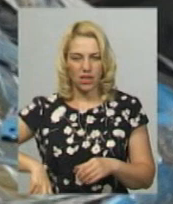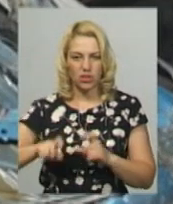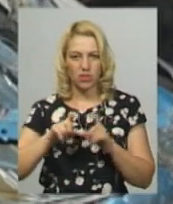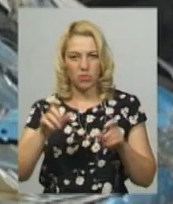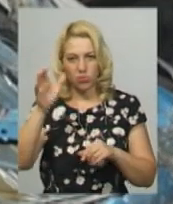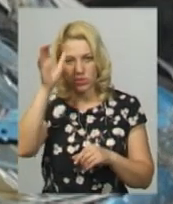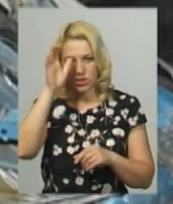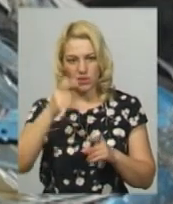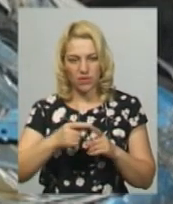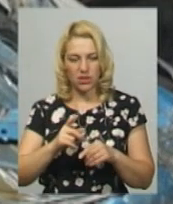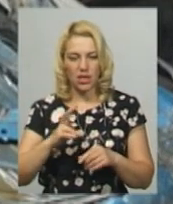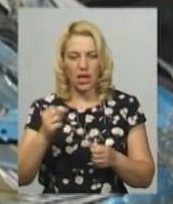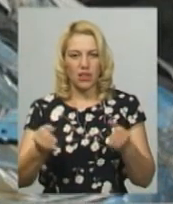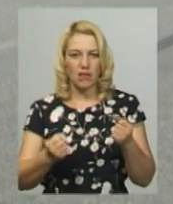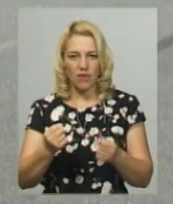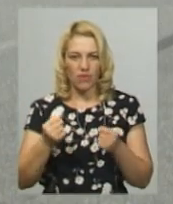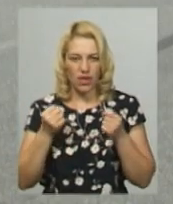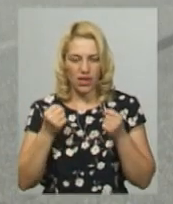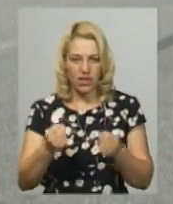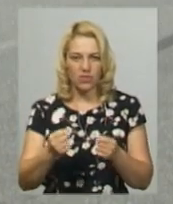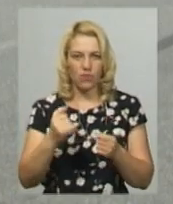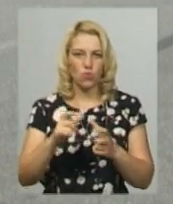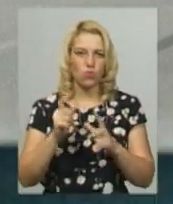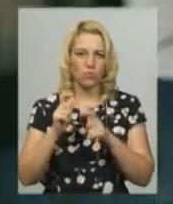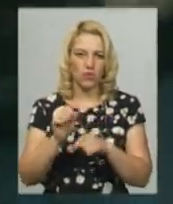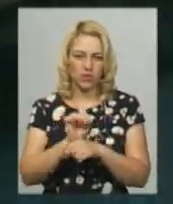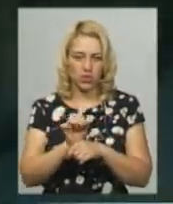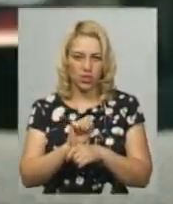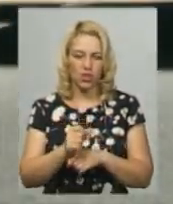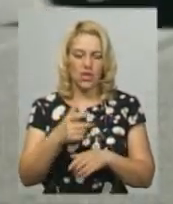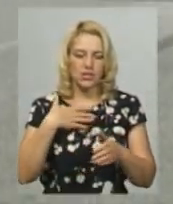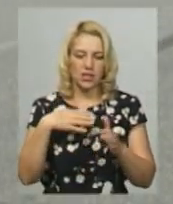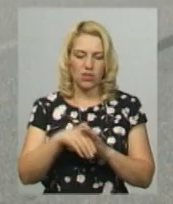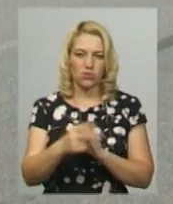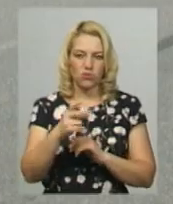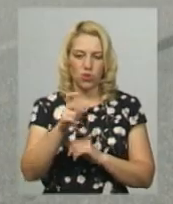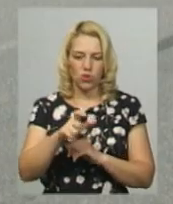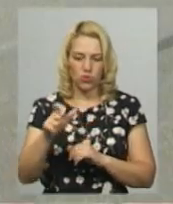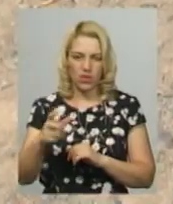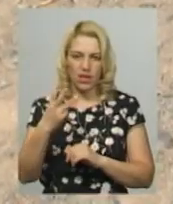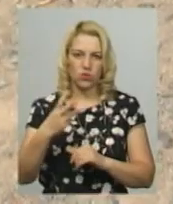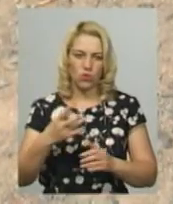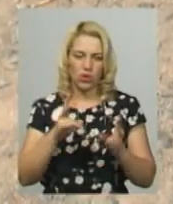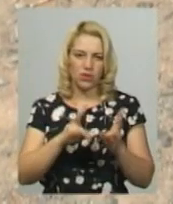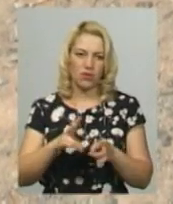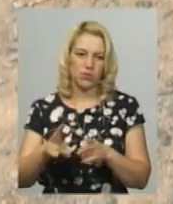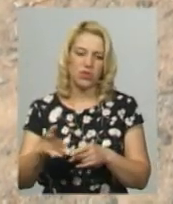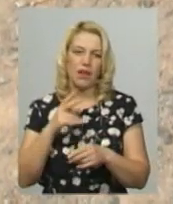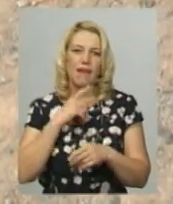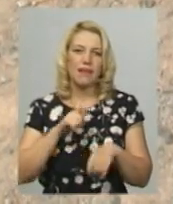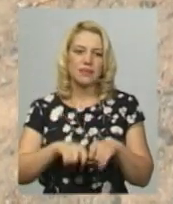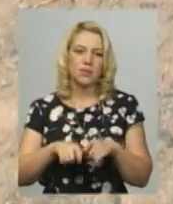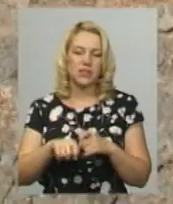службовому авто в'їхав у лісовоз. Загинуло двоє людей, четверо травмувалися. Експертиза показала, за кермом Роман